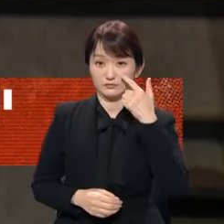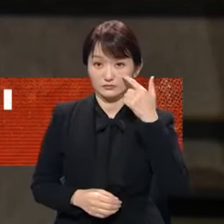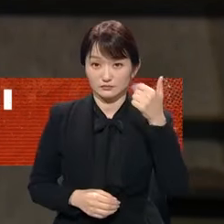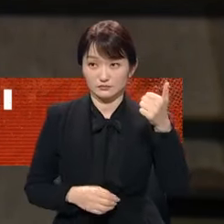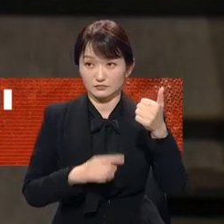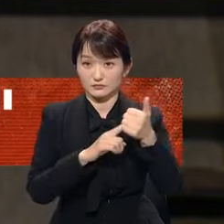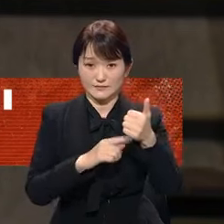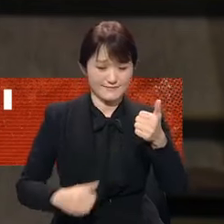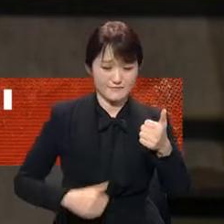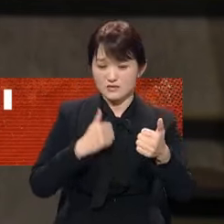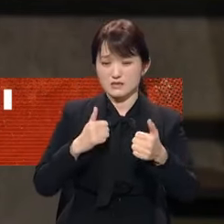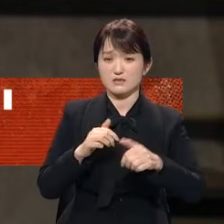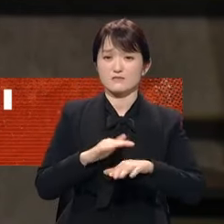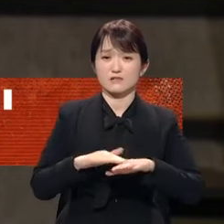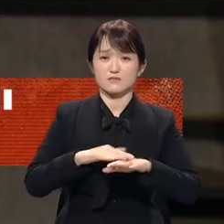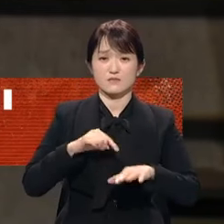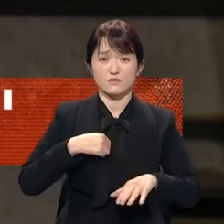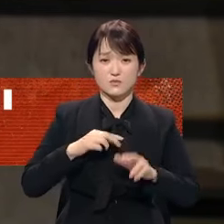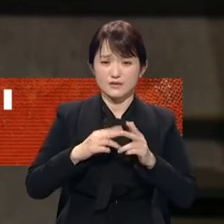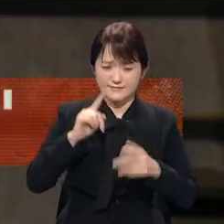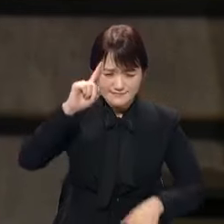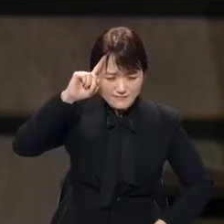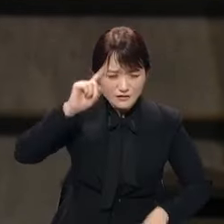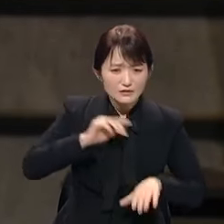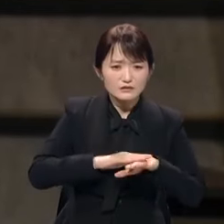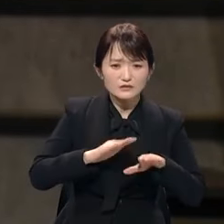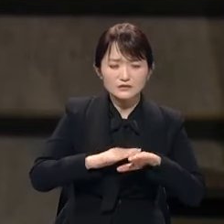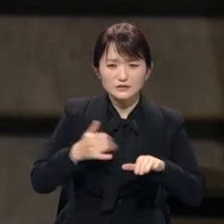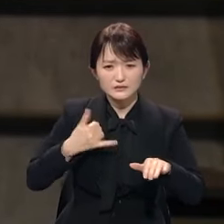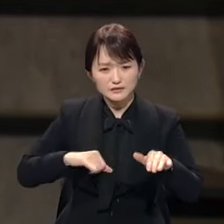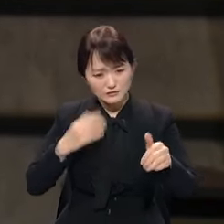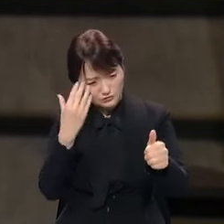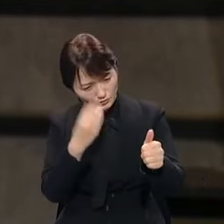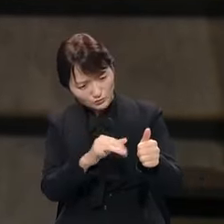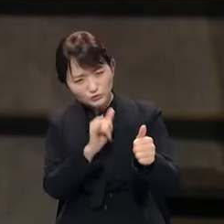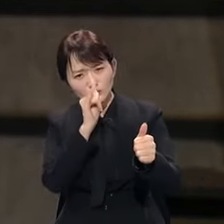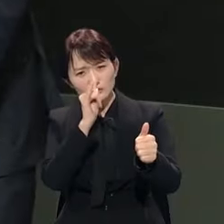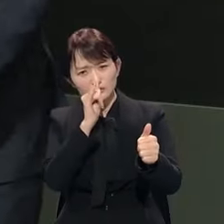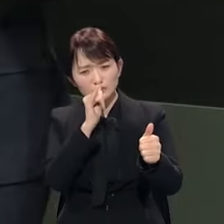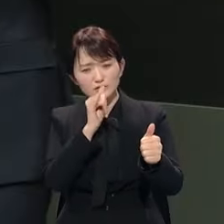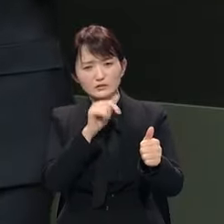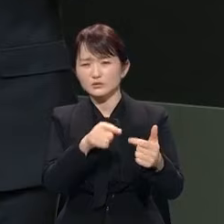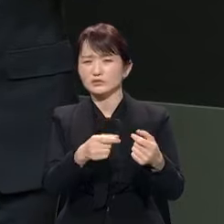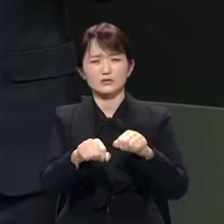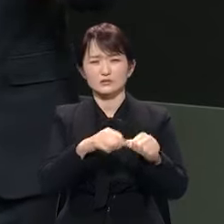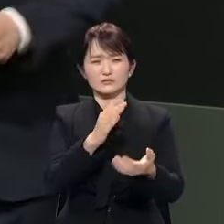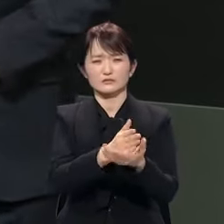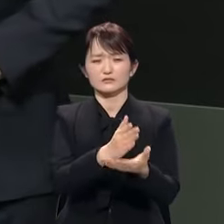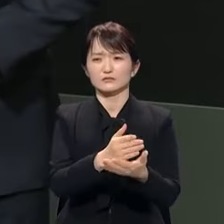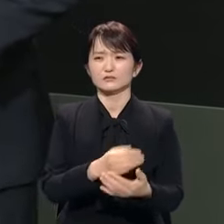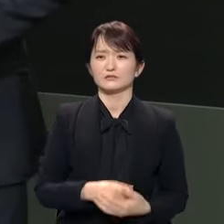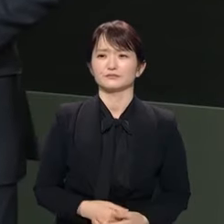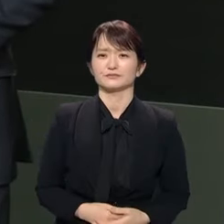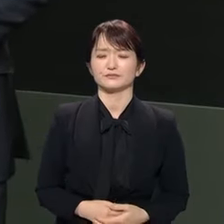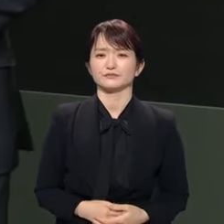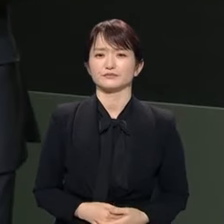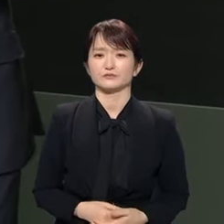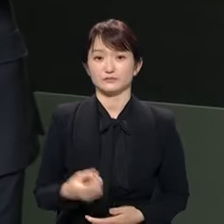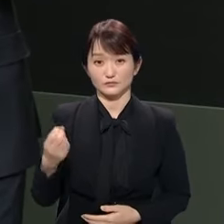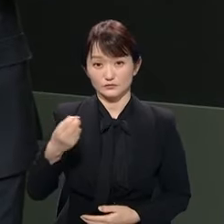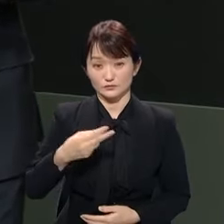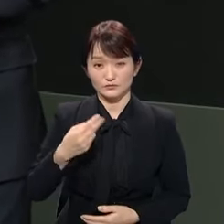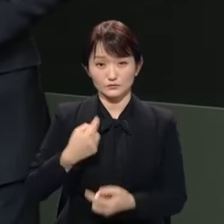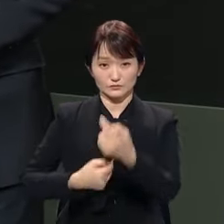식으로 화풀이하고 본인 스트레스 푸는지는 모르겠지만 애들이 보고 있습니다. 그러니까요. 자, 이번에도 사방가족께서 제보해 주신